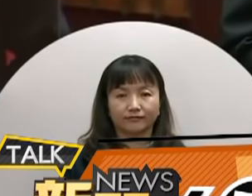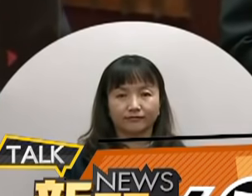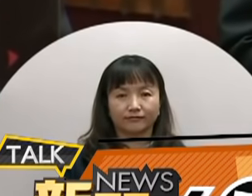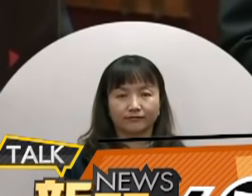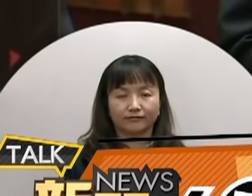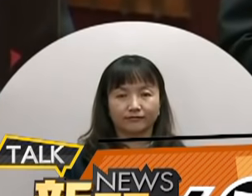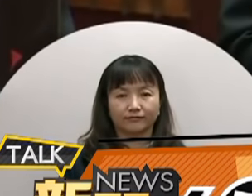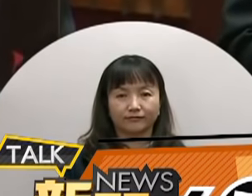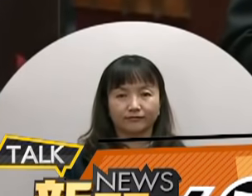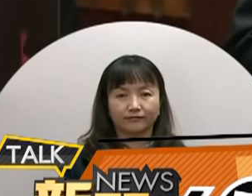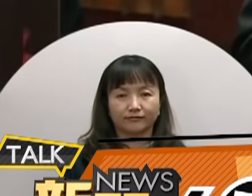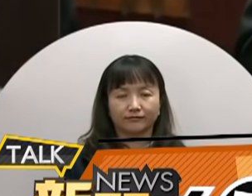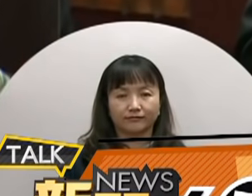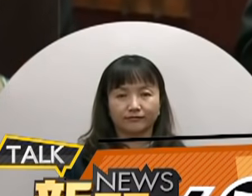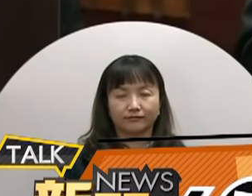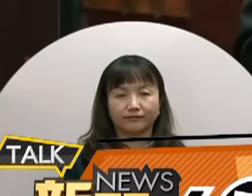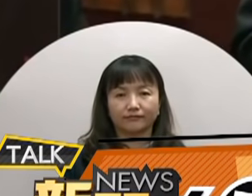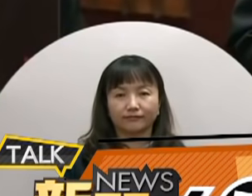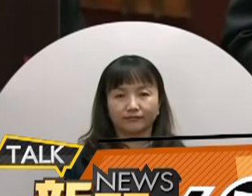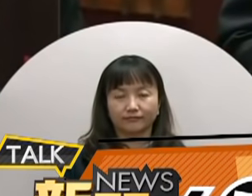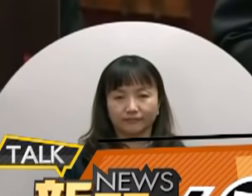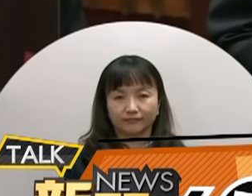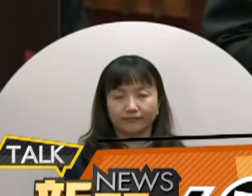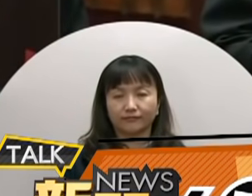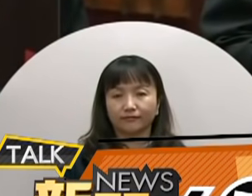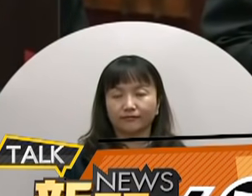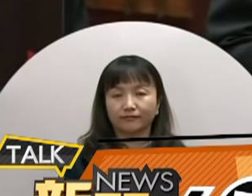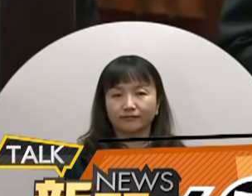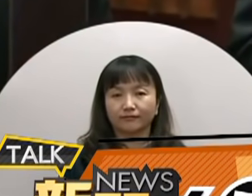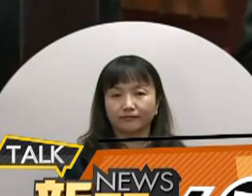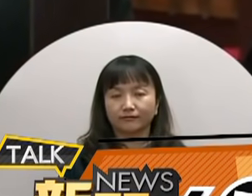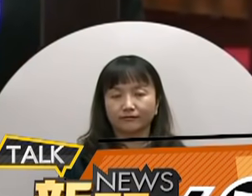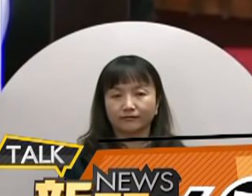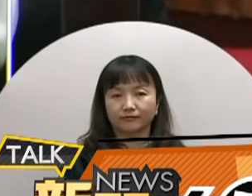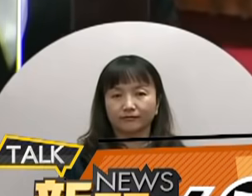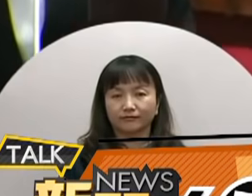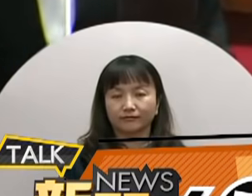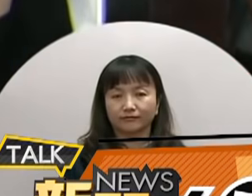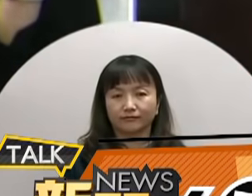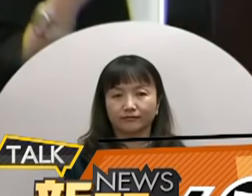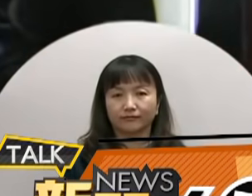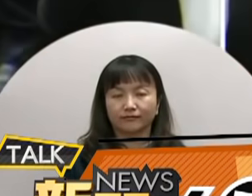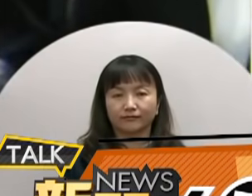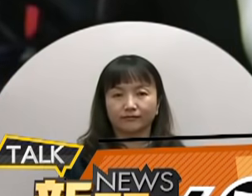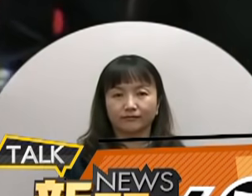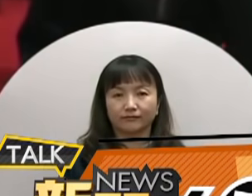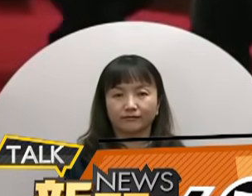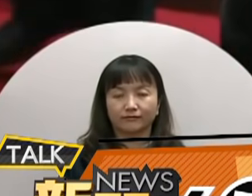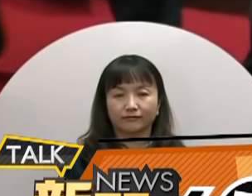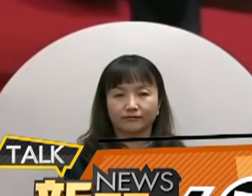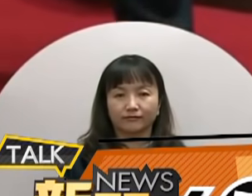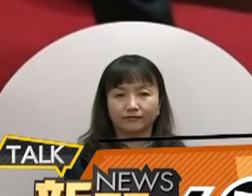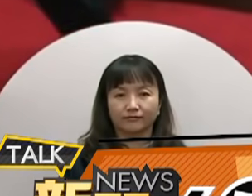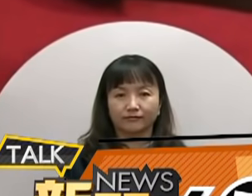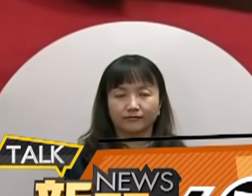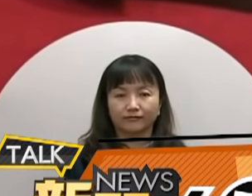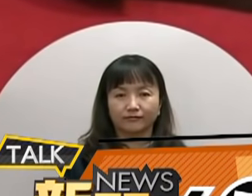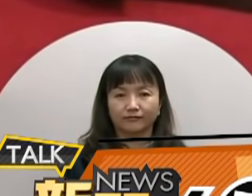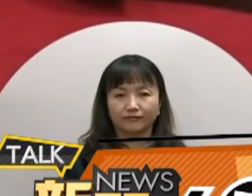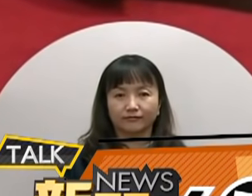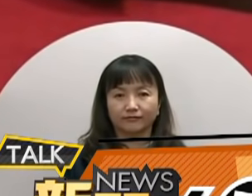出问题？ 啊，今天确实 国家队呢？ 今天 这不是手机不好，也不是立法院的讯号不好